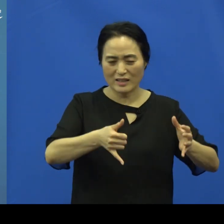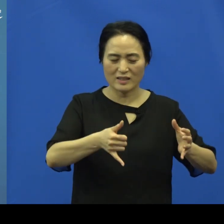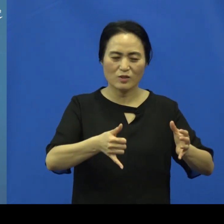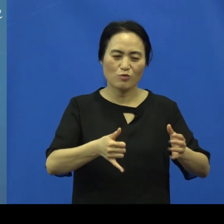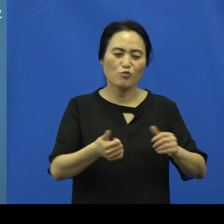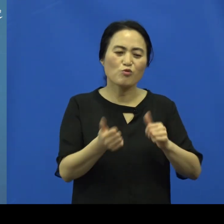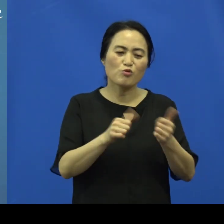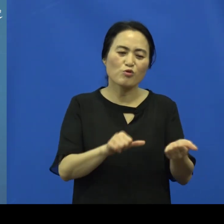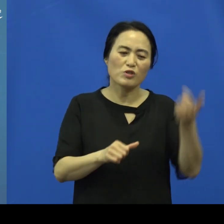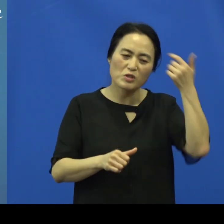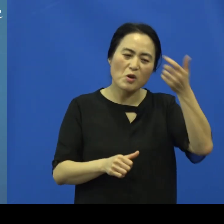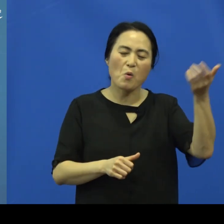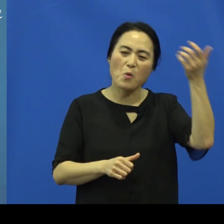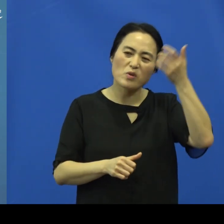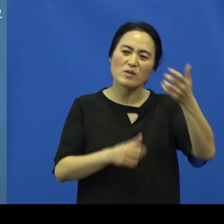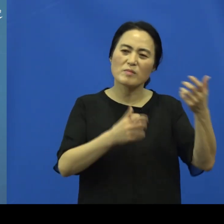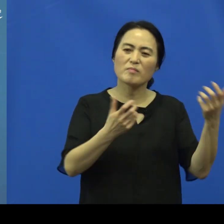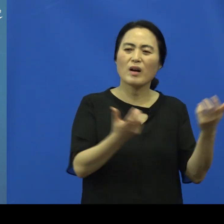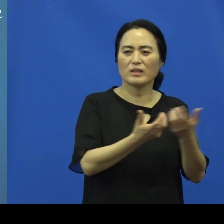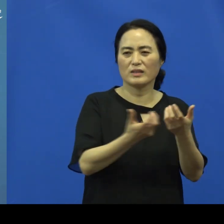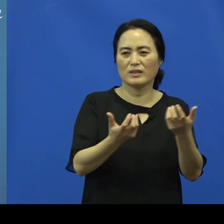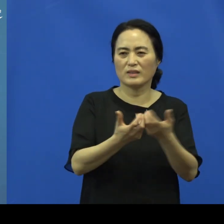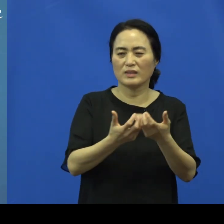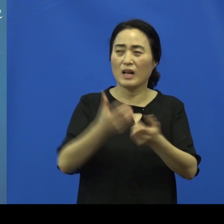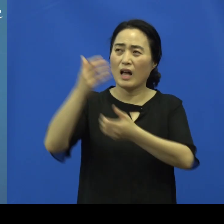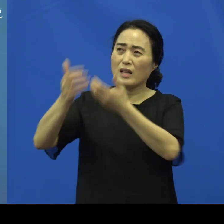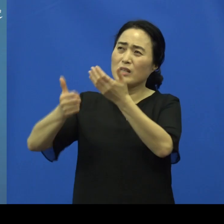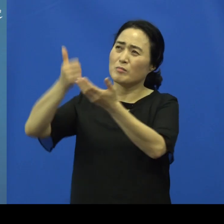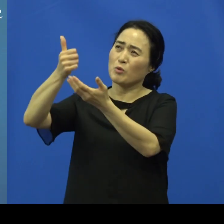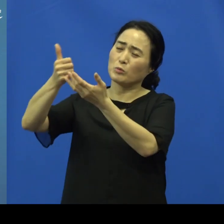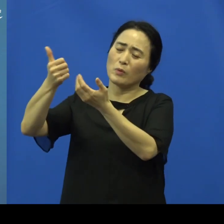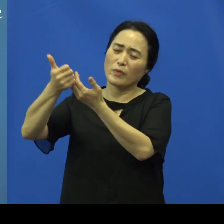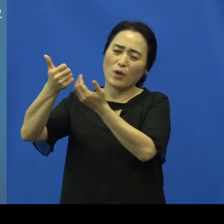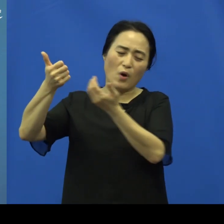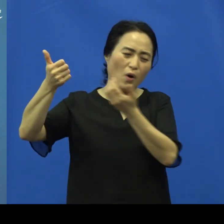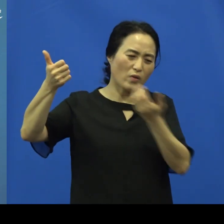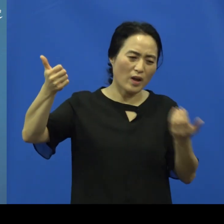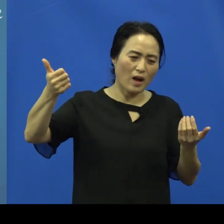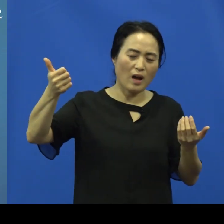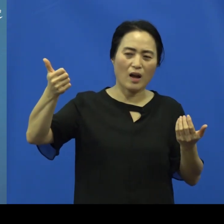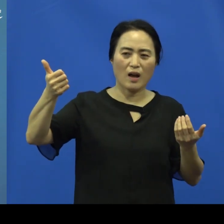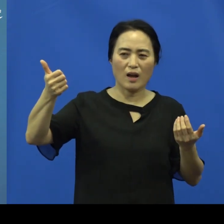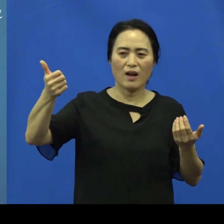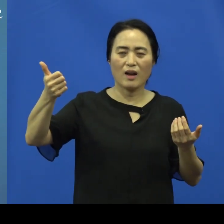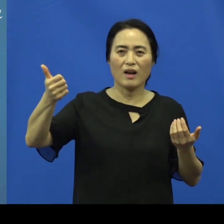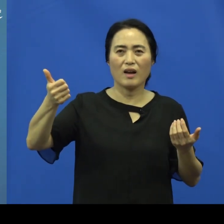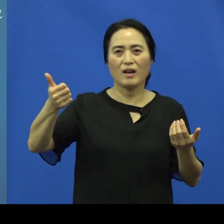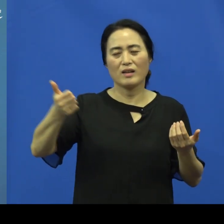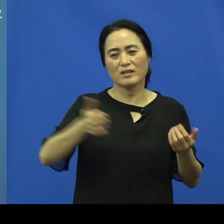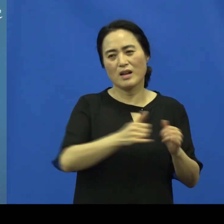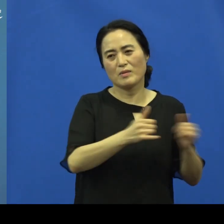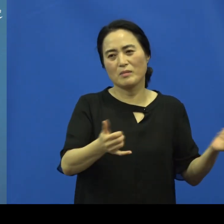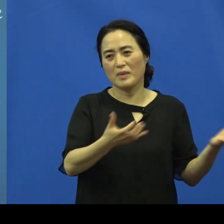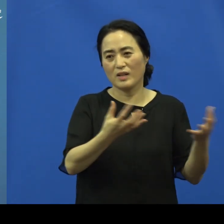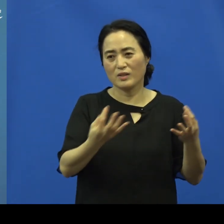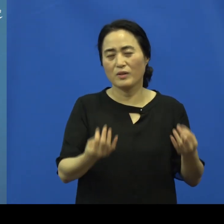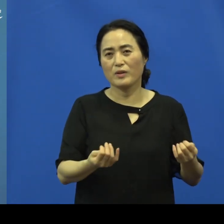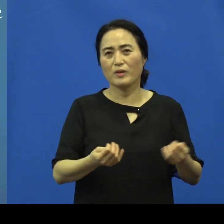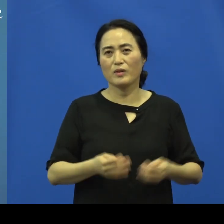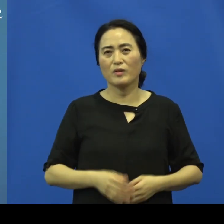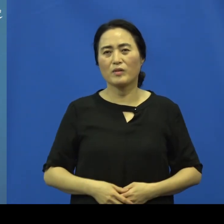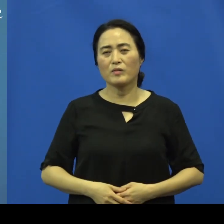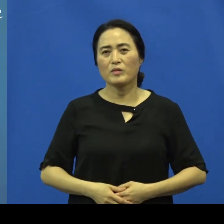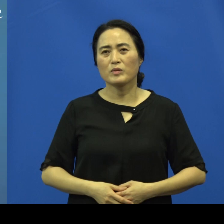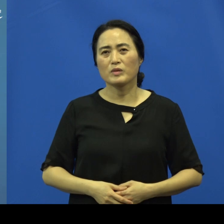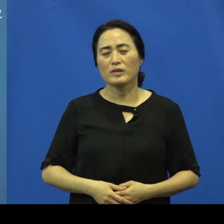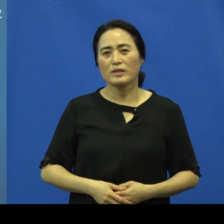영혼들, 하나님의 생명으로부터 멀리 떠나 있는 그 영혼들이 세상에 얼마나 많습니까? 오늘날 우리 주변에 죽은